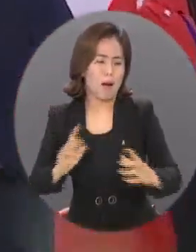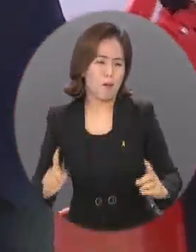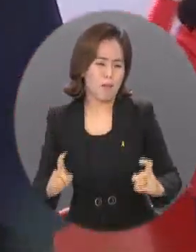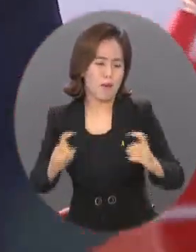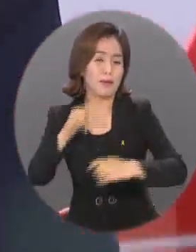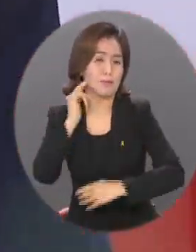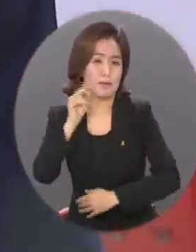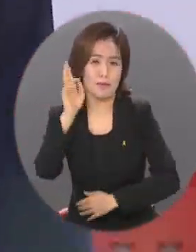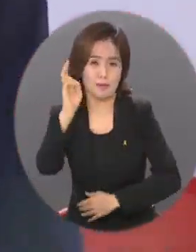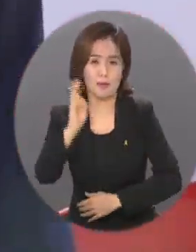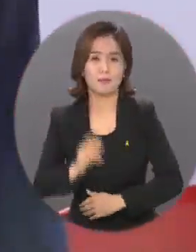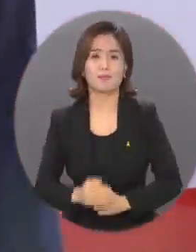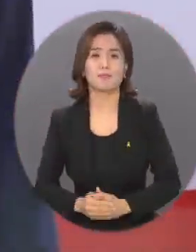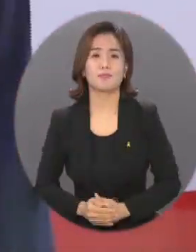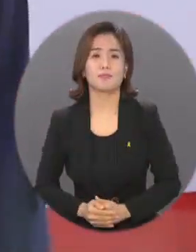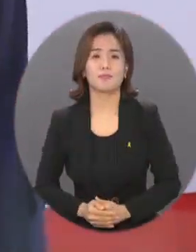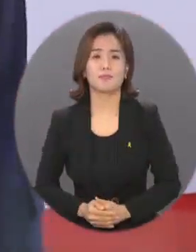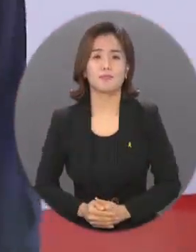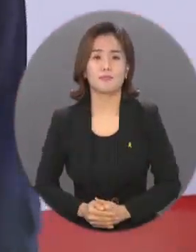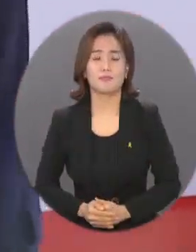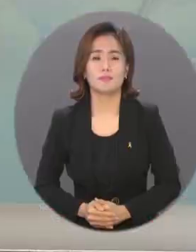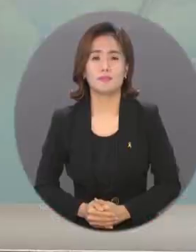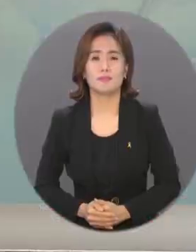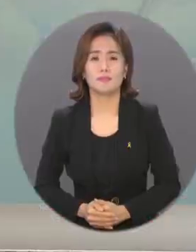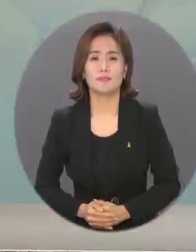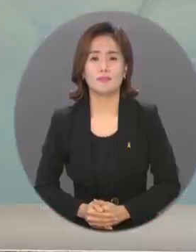시작됐습니다. MBC 뉴스 한신구입니다.